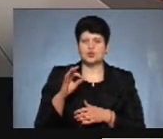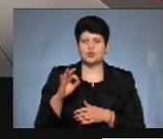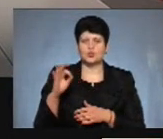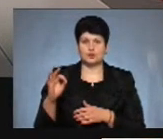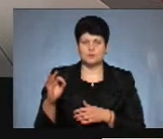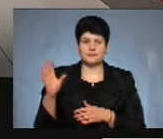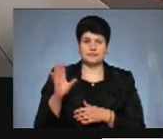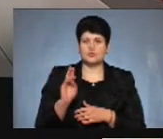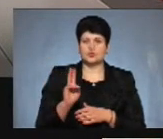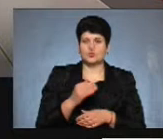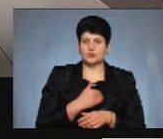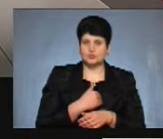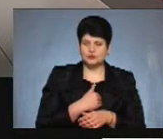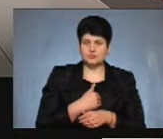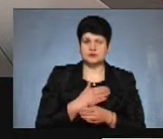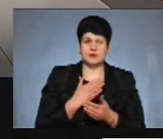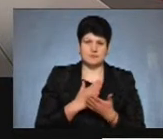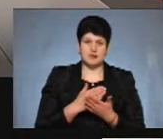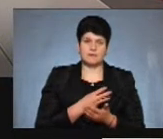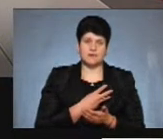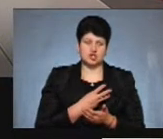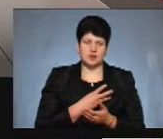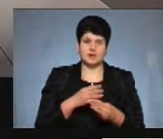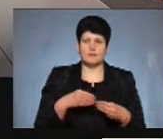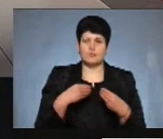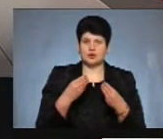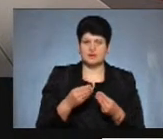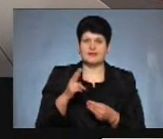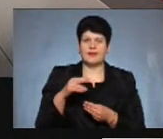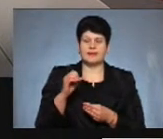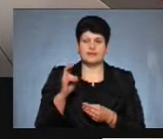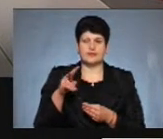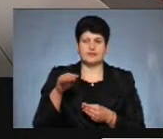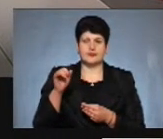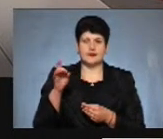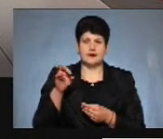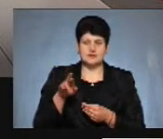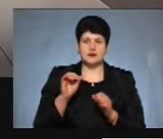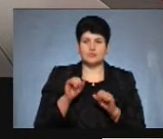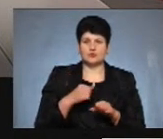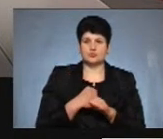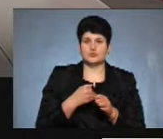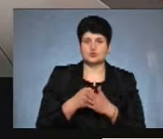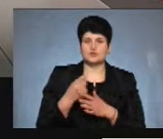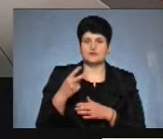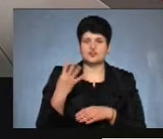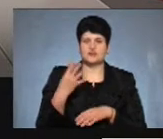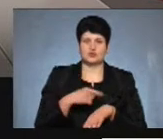Всі охочі, хто хоче і мають бажання ще подавати декларації на транспортні засоби, можуть це зробити до 24